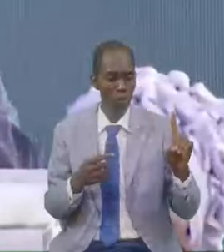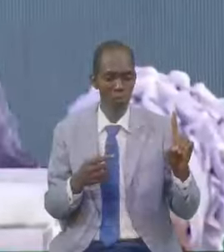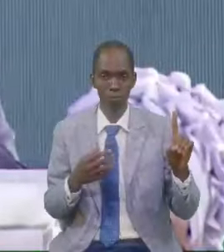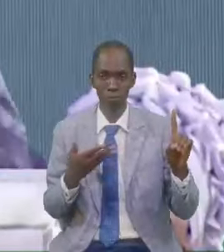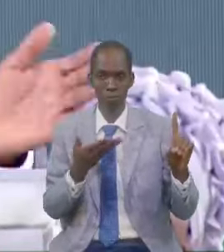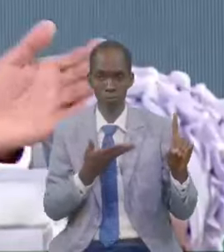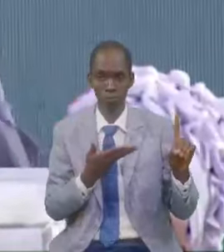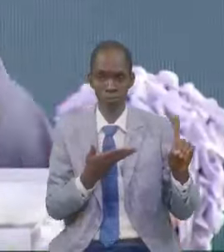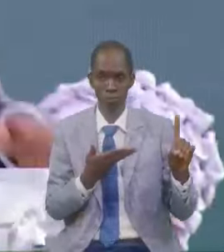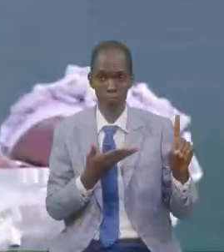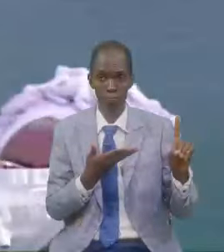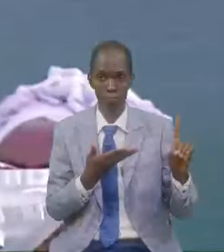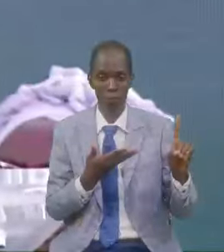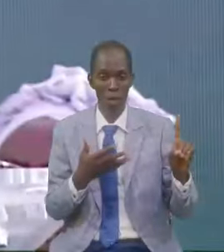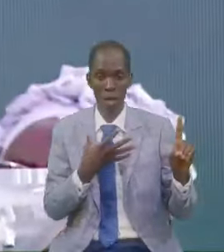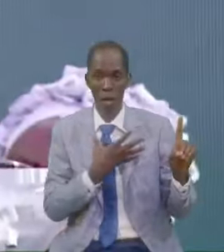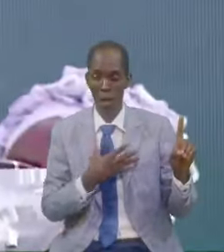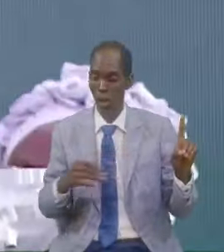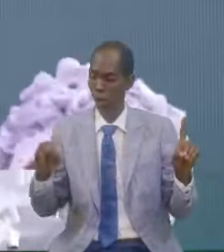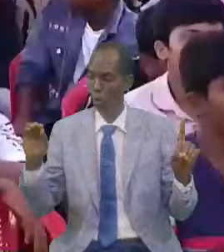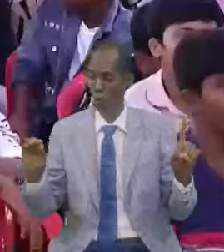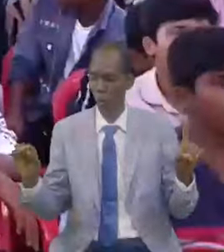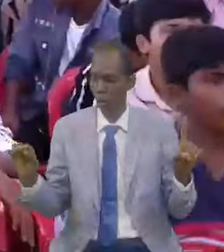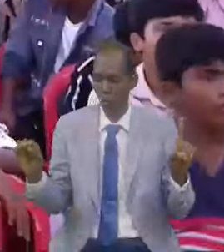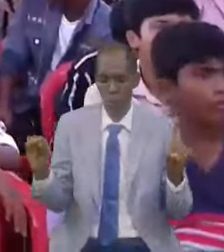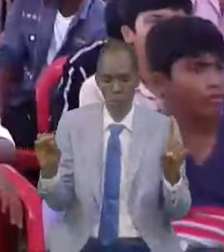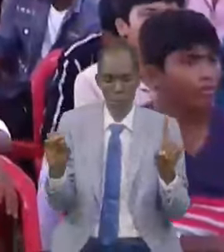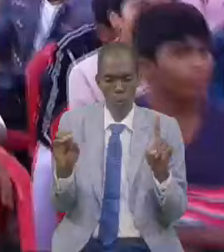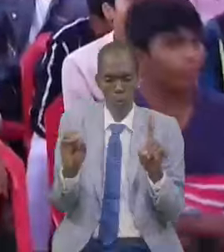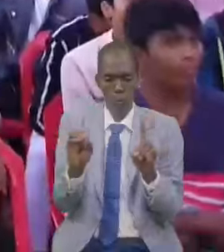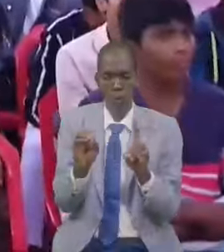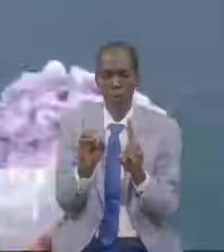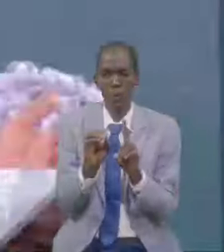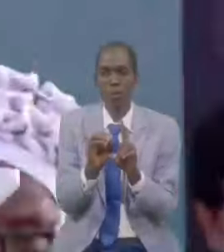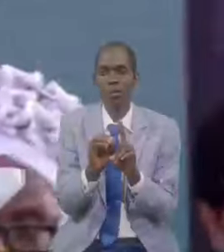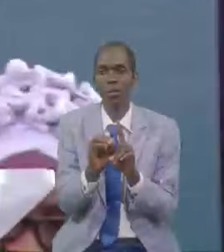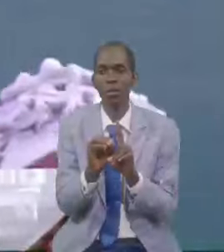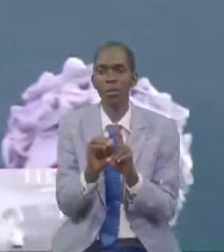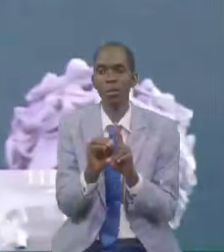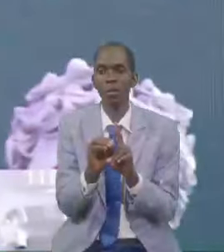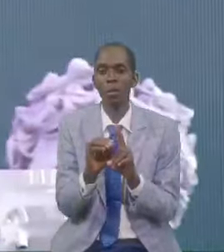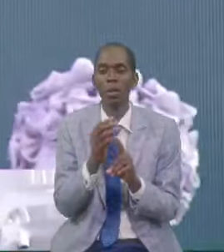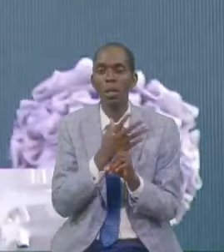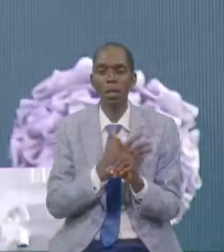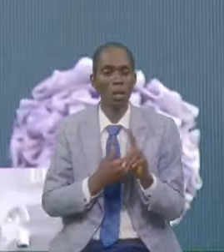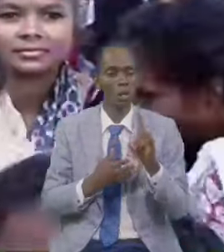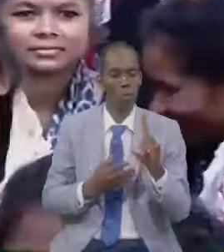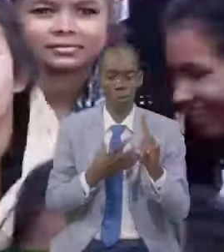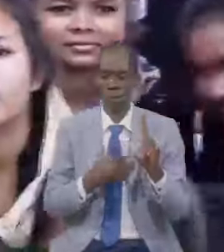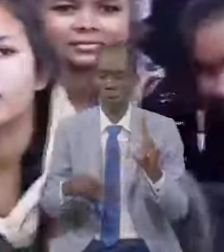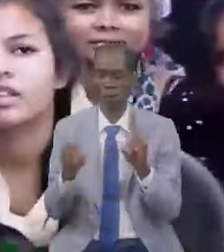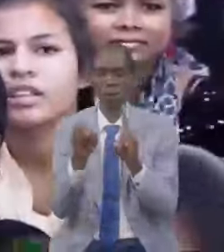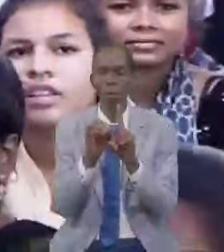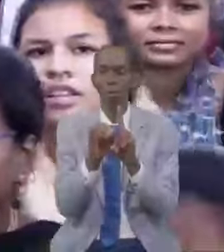ఒకటి సున్నాకు దగ్గర వస్తే, అండ్ ది జీరో కమ్స్ క్లోజర్, సున్నా ఒకటికి దగ్గరకు వస్తే, అండ్ ది వన్ అండ్ ది జీరో దే ఆర్ బిసైడ్ ఈచ్